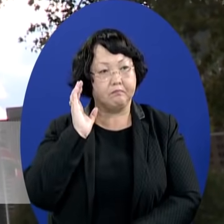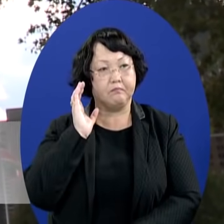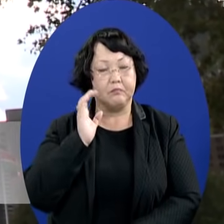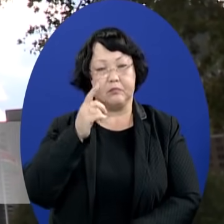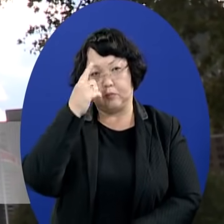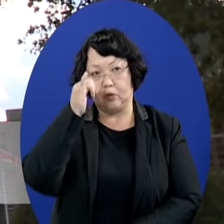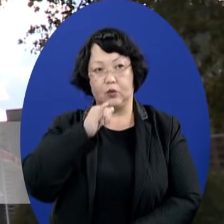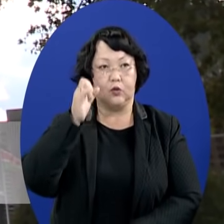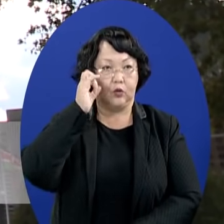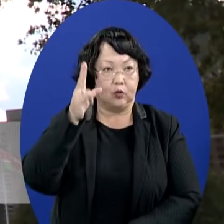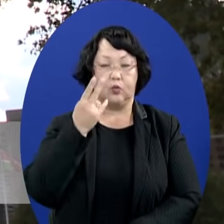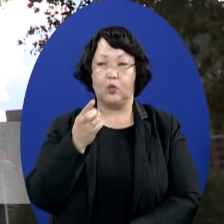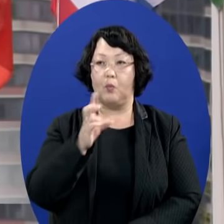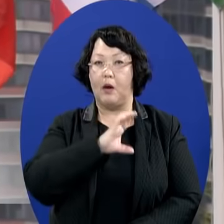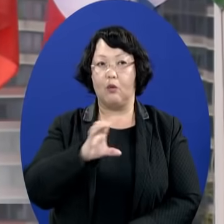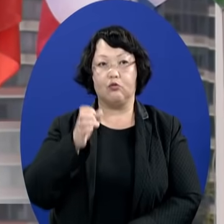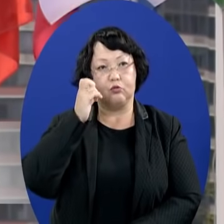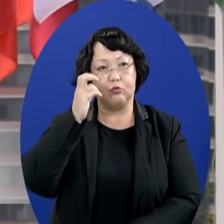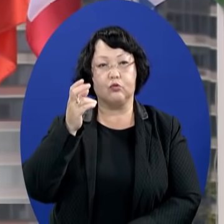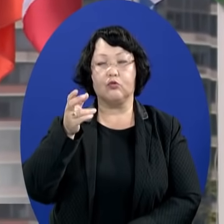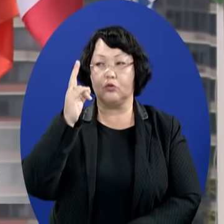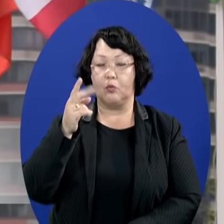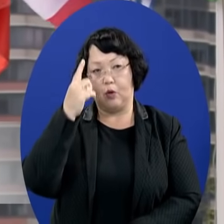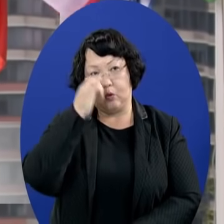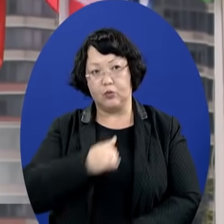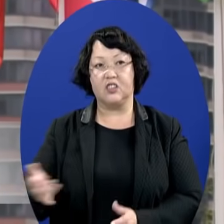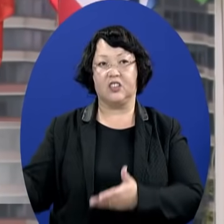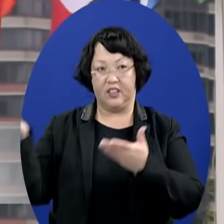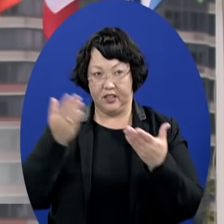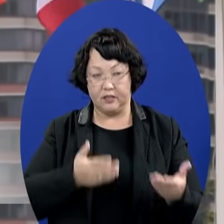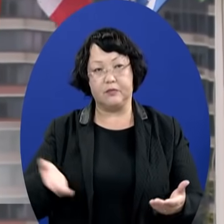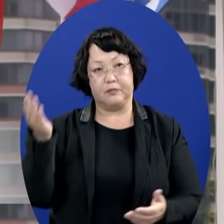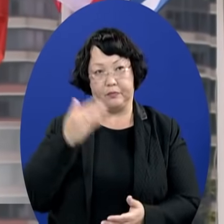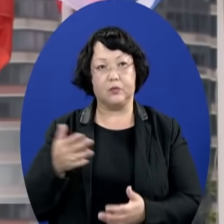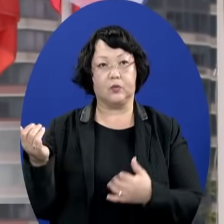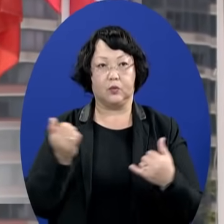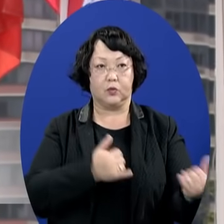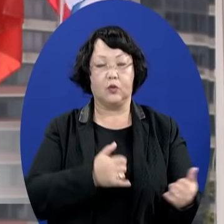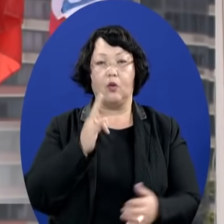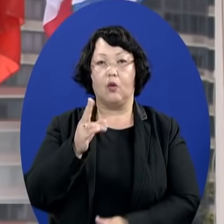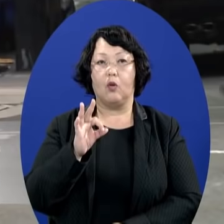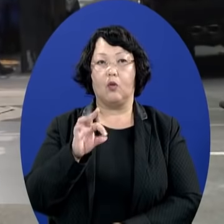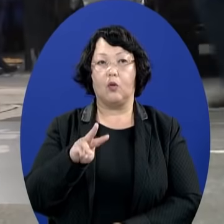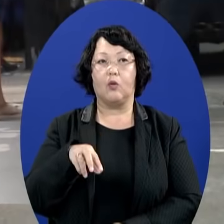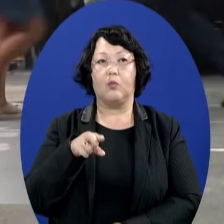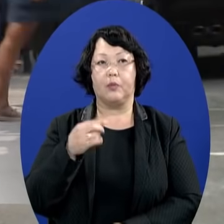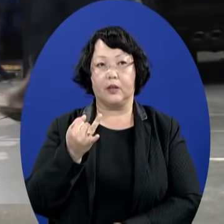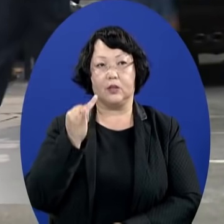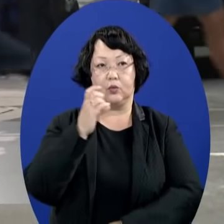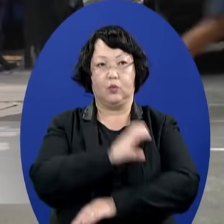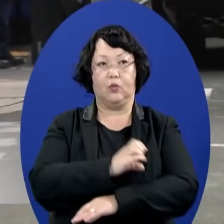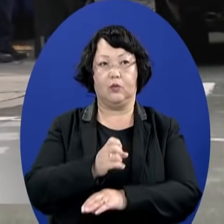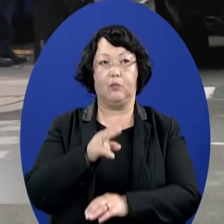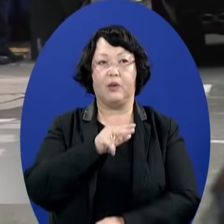нэгдсэн үндэсний байгууллагын тэргүүнийг Монгол улсад албан ёсны айлчлал хийхийг урьсан байна. Мөн өнөөдөр Колумбийн их сургуулийн профессор